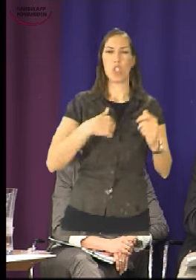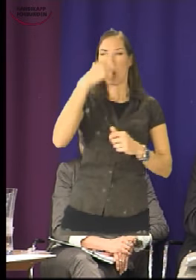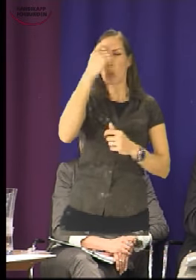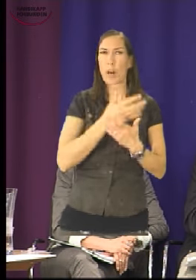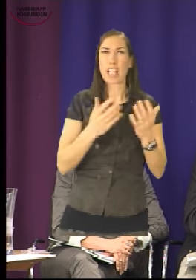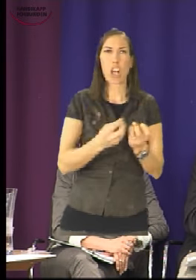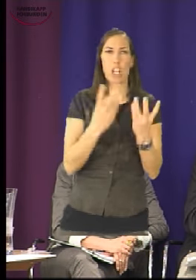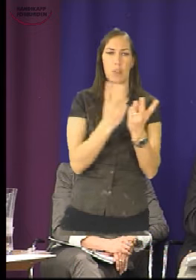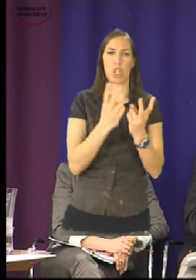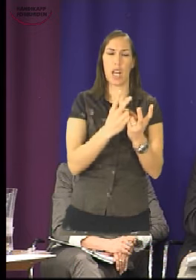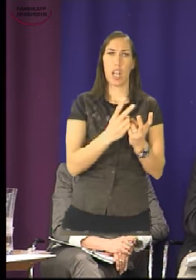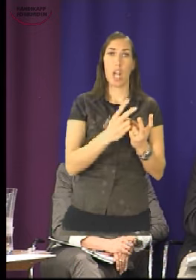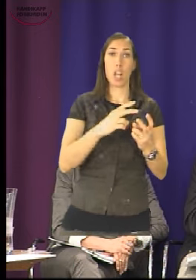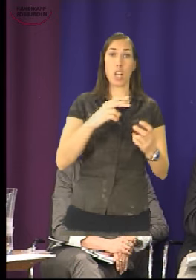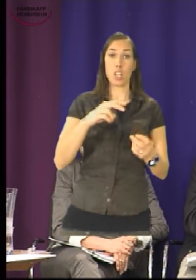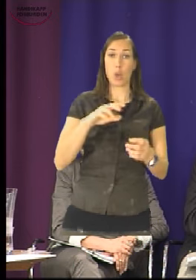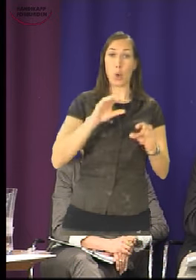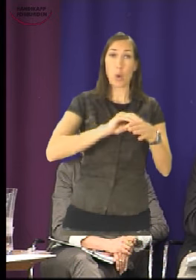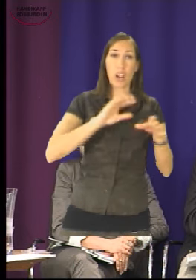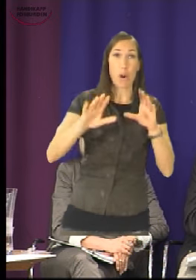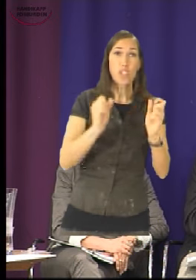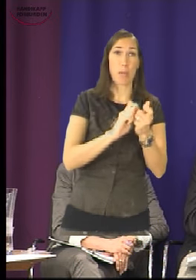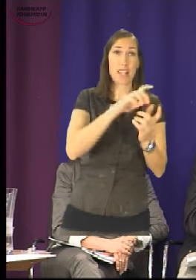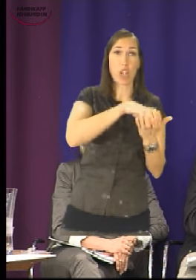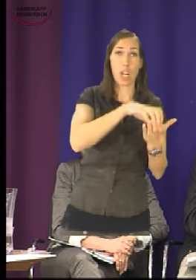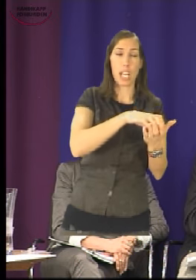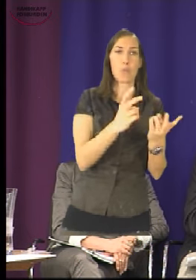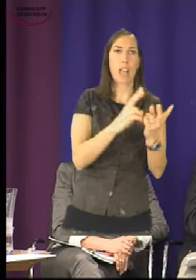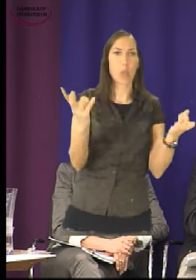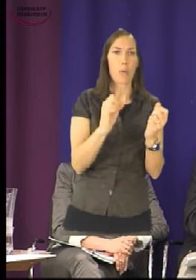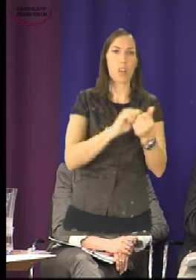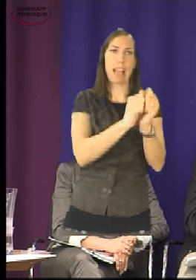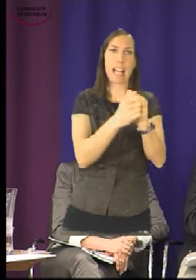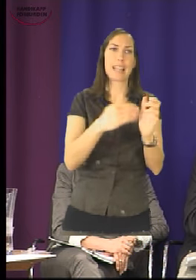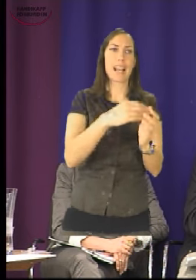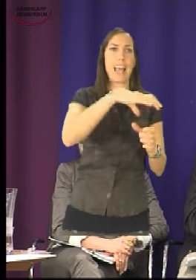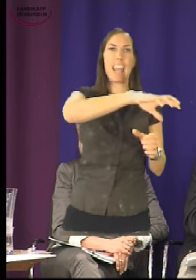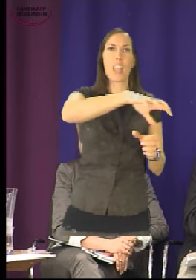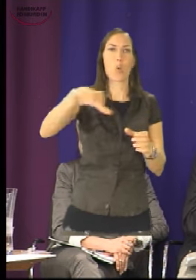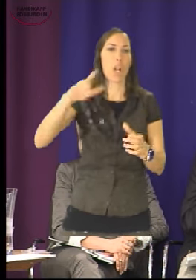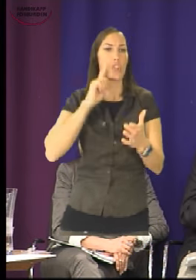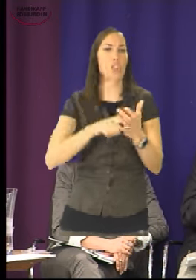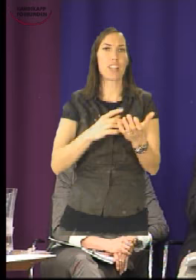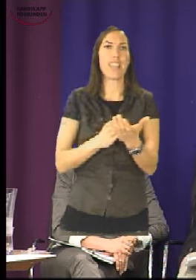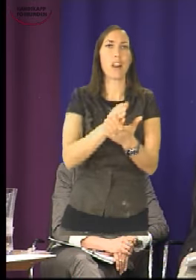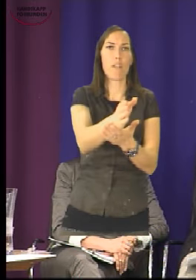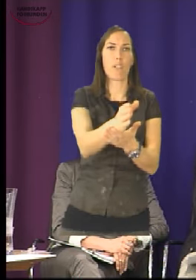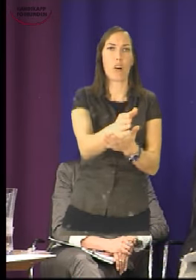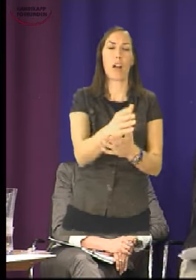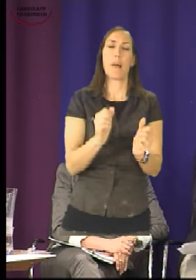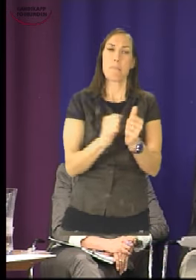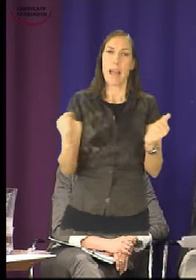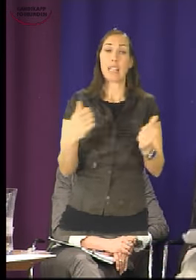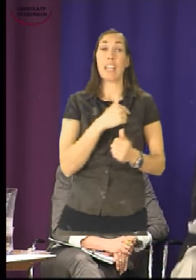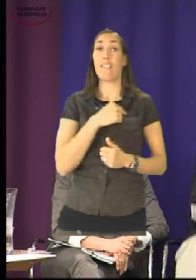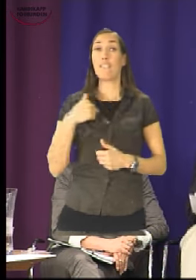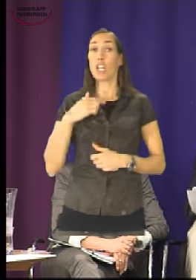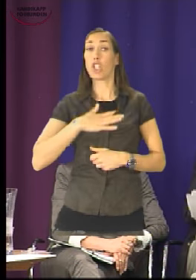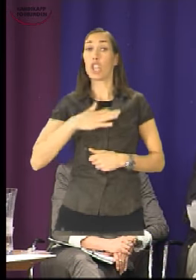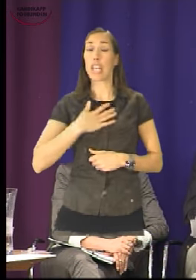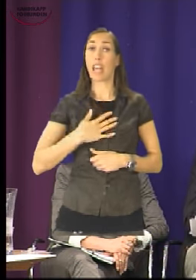förstatliga sjukvården, för då måste man regionalisera den sen igen ändå för genomförandet. Men det som vi tycker är så pass viktigt